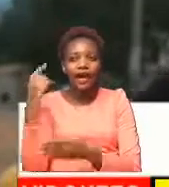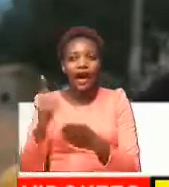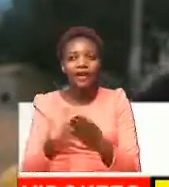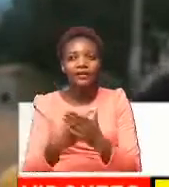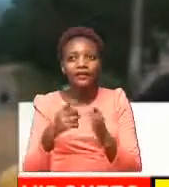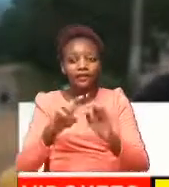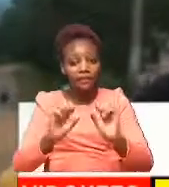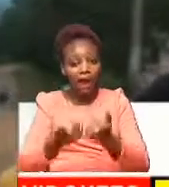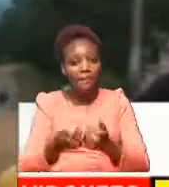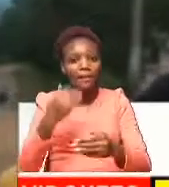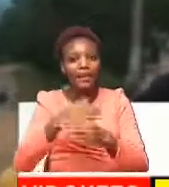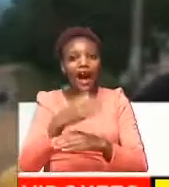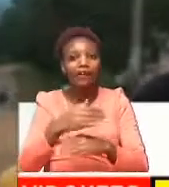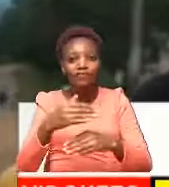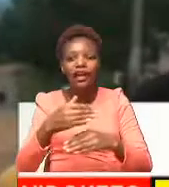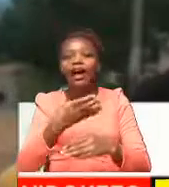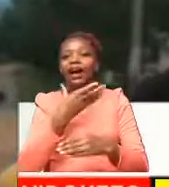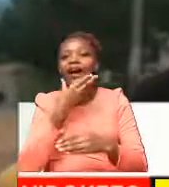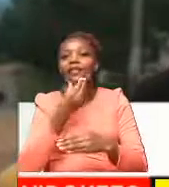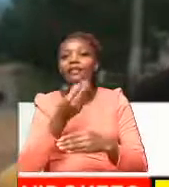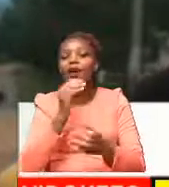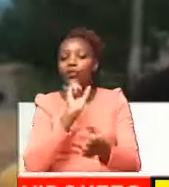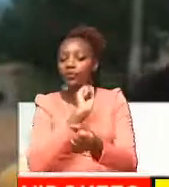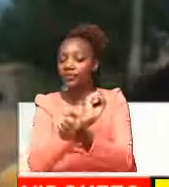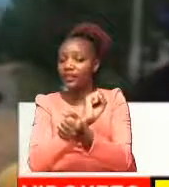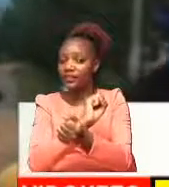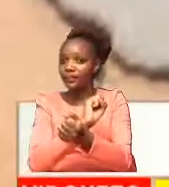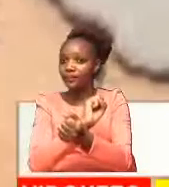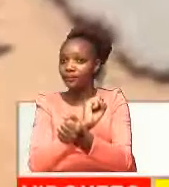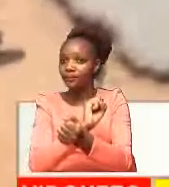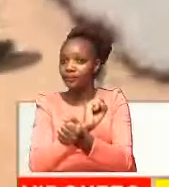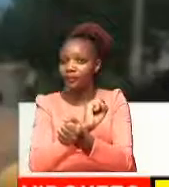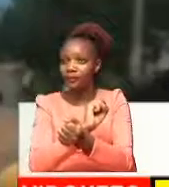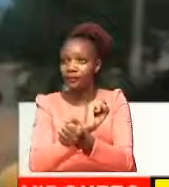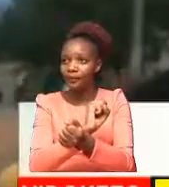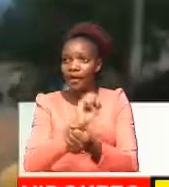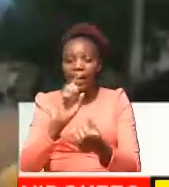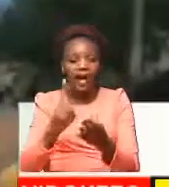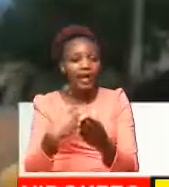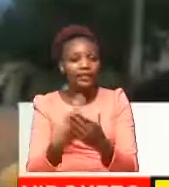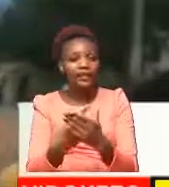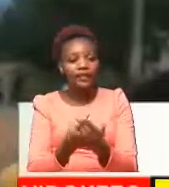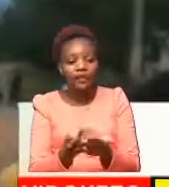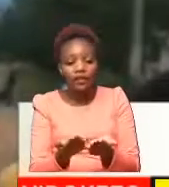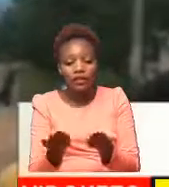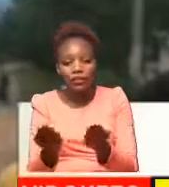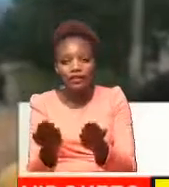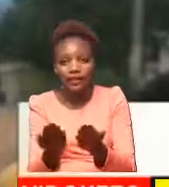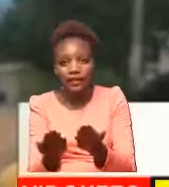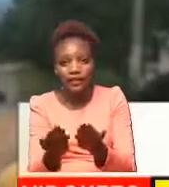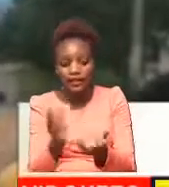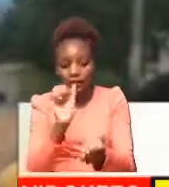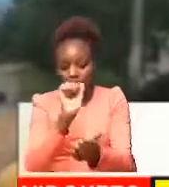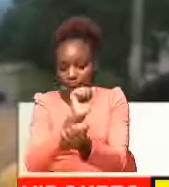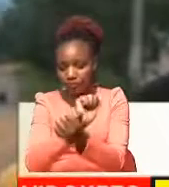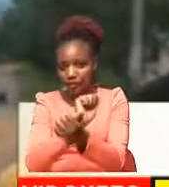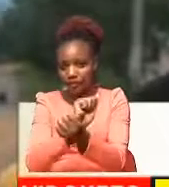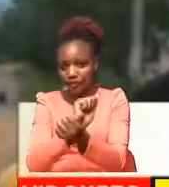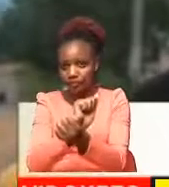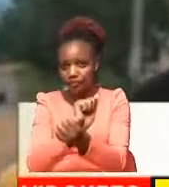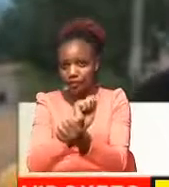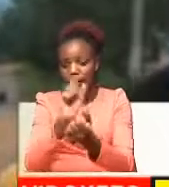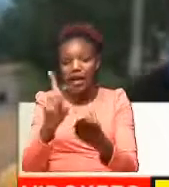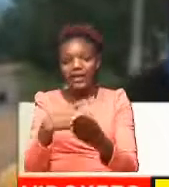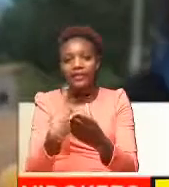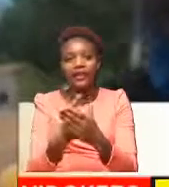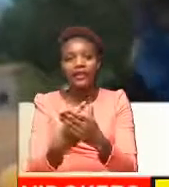yametokea wakati kijana huyo alishikwa na sub chief ambapo alipelekwa kwenye cell. Na ajabu ya